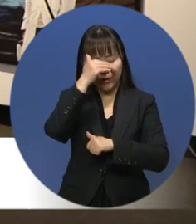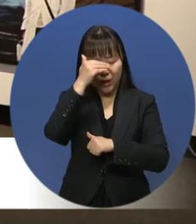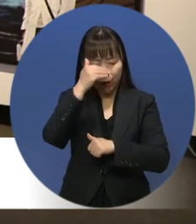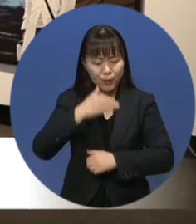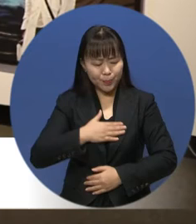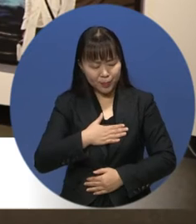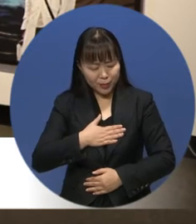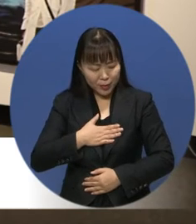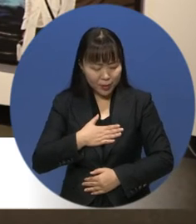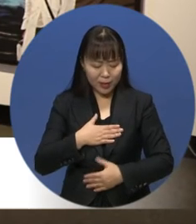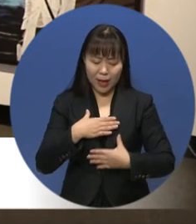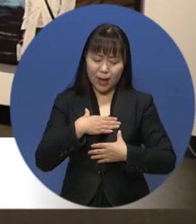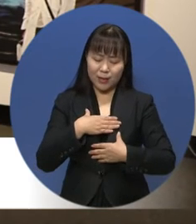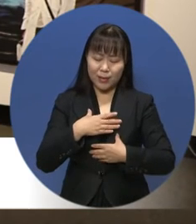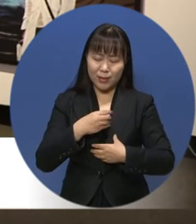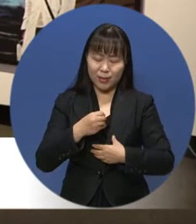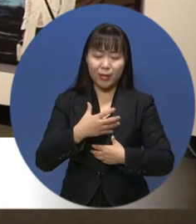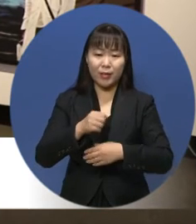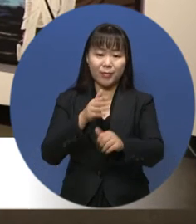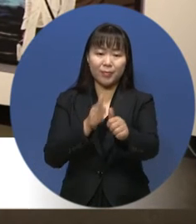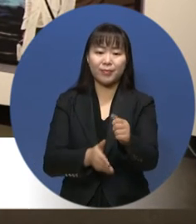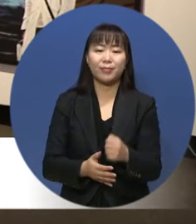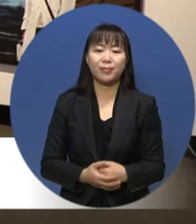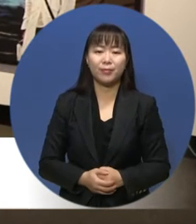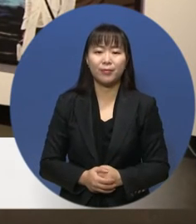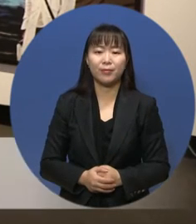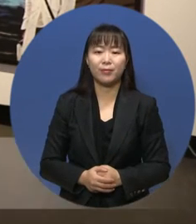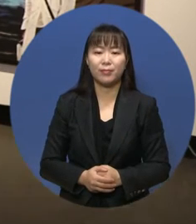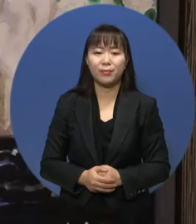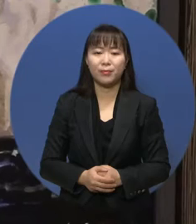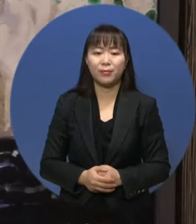관람하시면서 정서적으로 안정을 찾으셨으면 좋겠습니다.